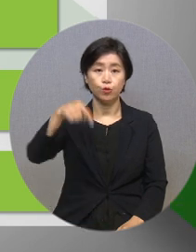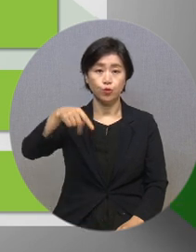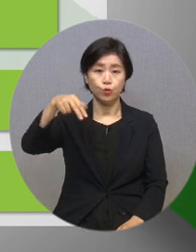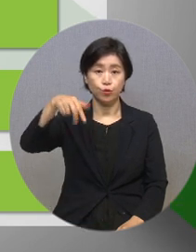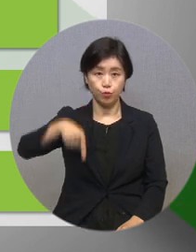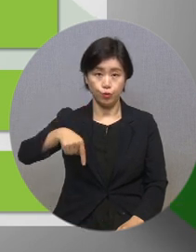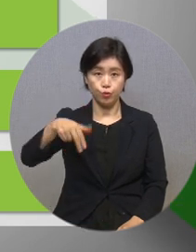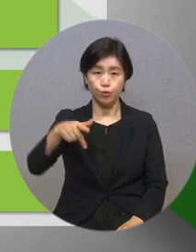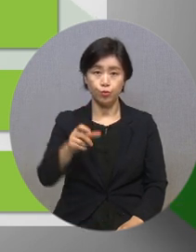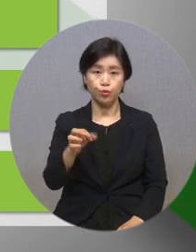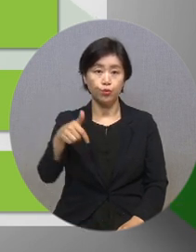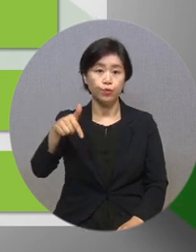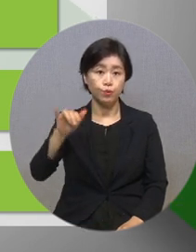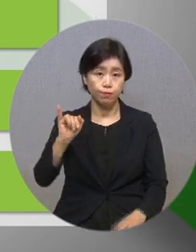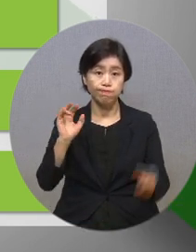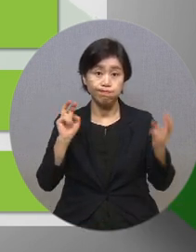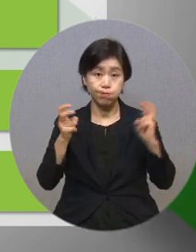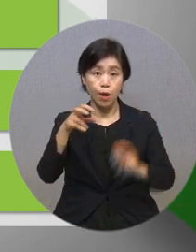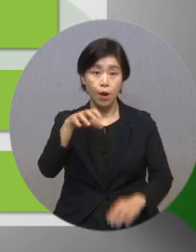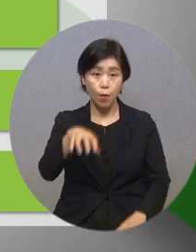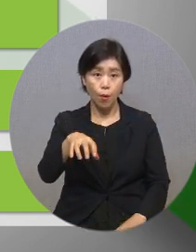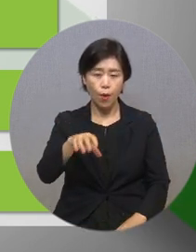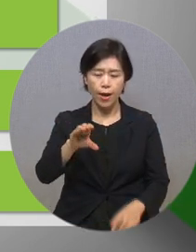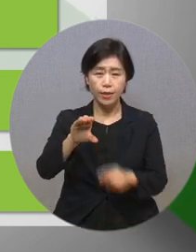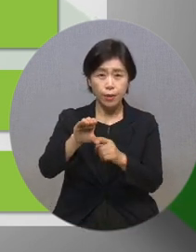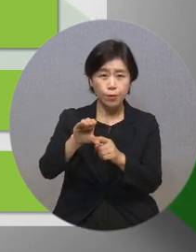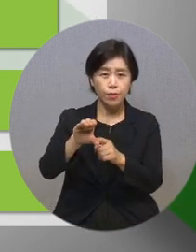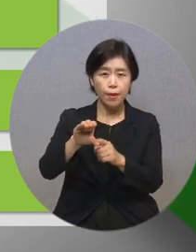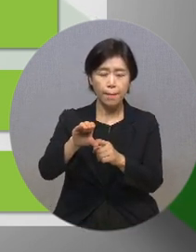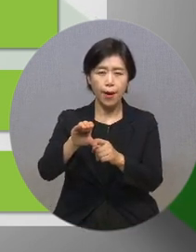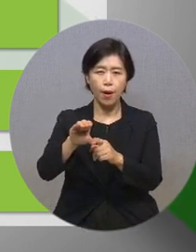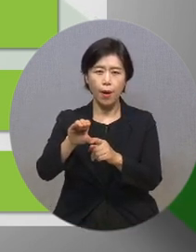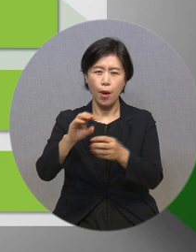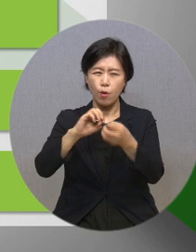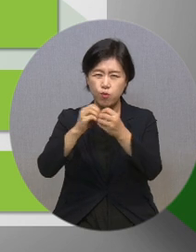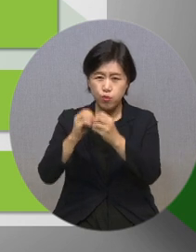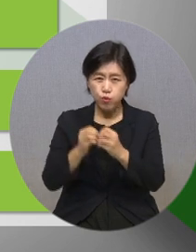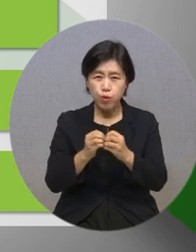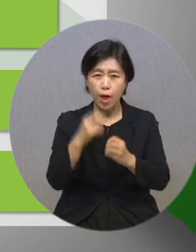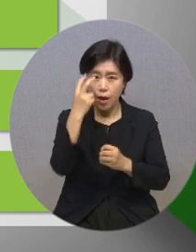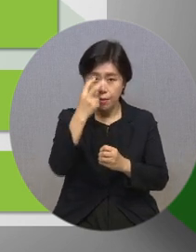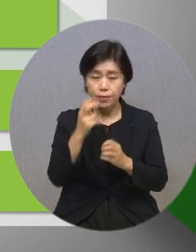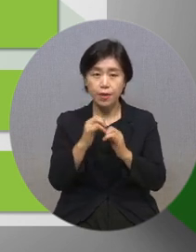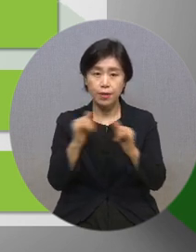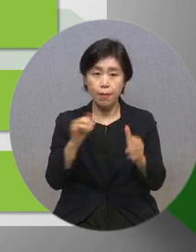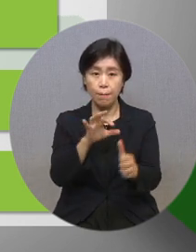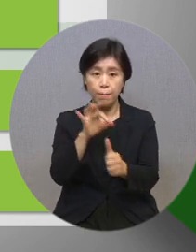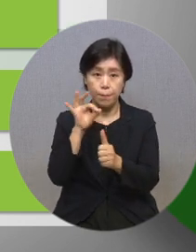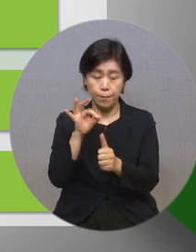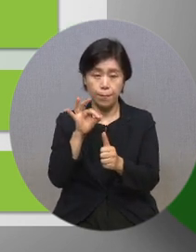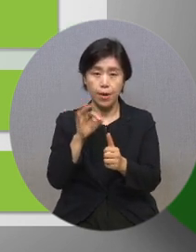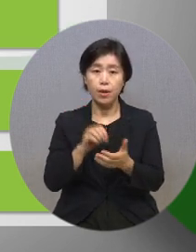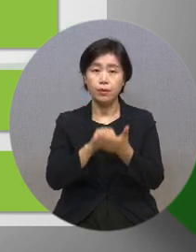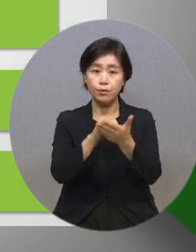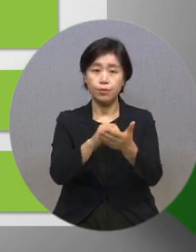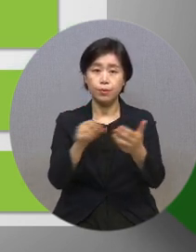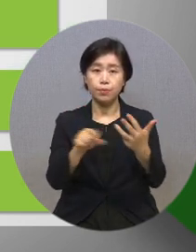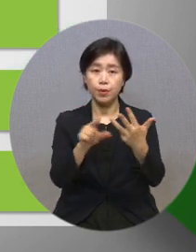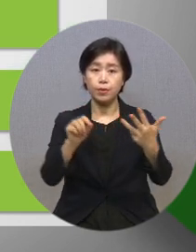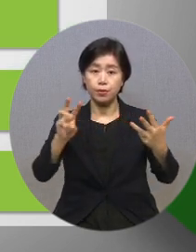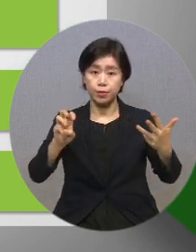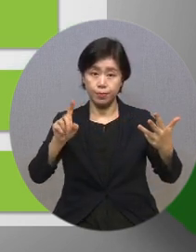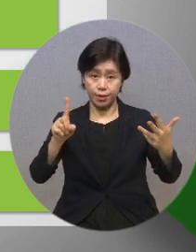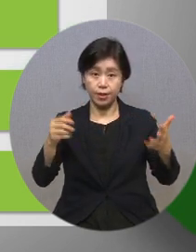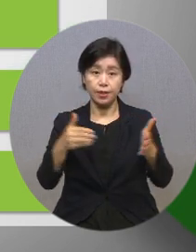우수전기 주식회사에서 자동차 부품 조립검사원을 모집합니다. 접수 마감일은 8월 31일까지며